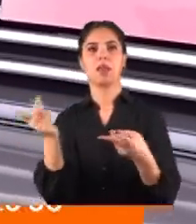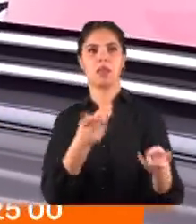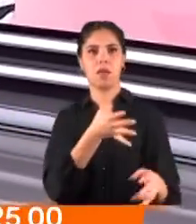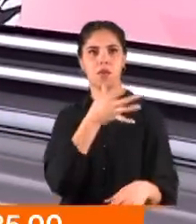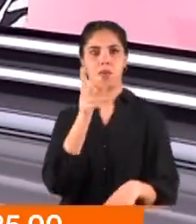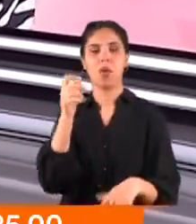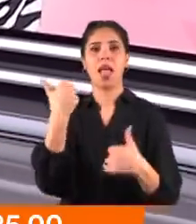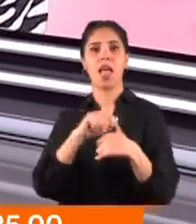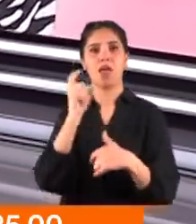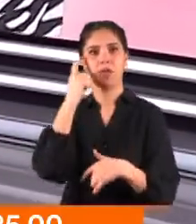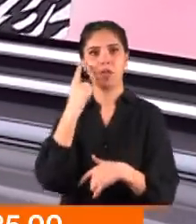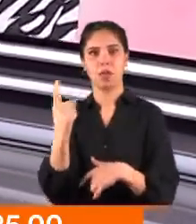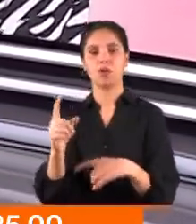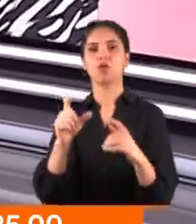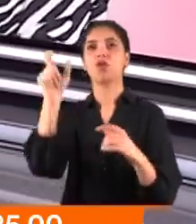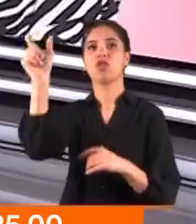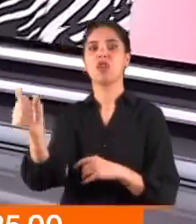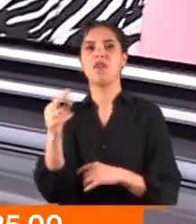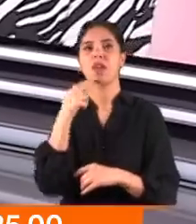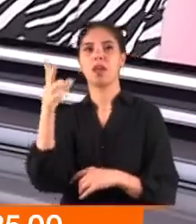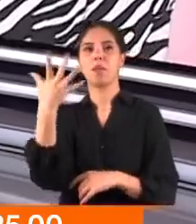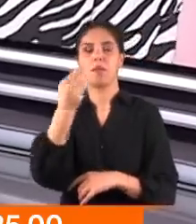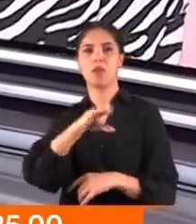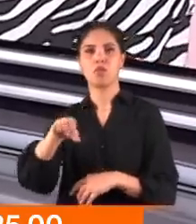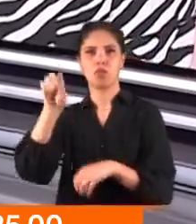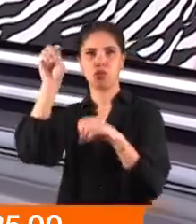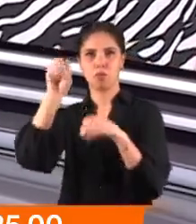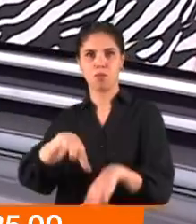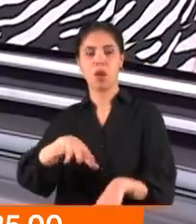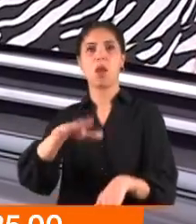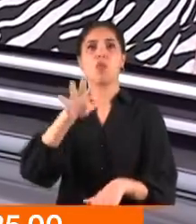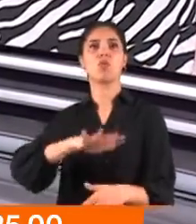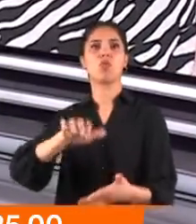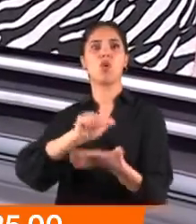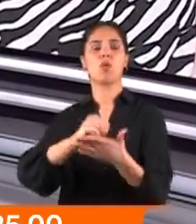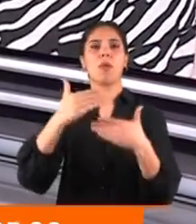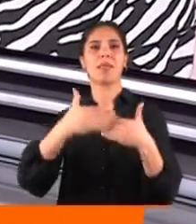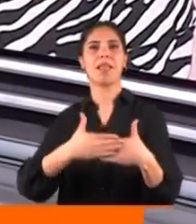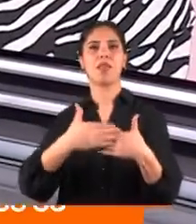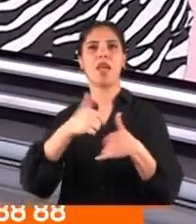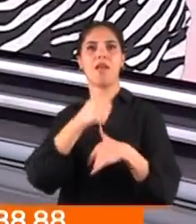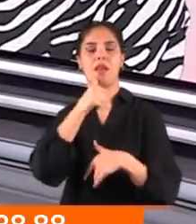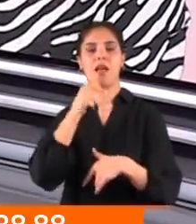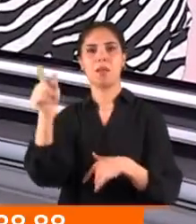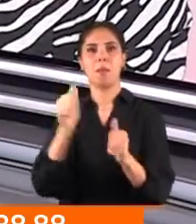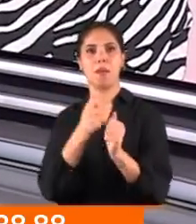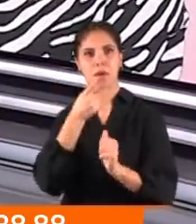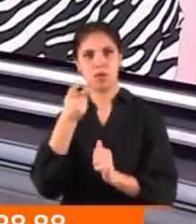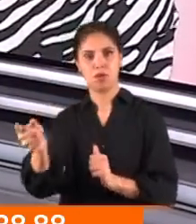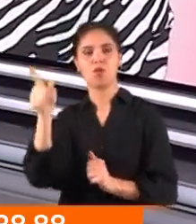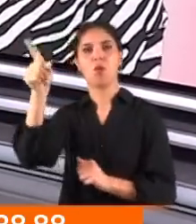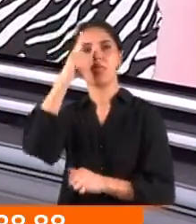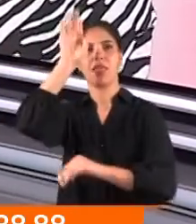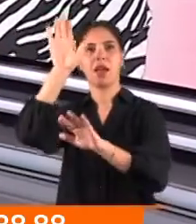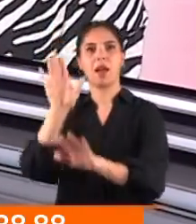hatırlarsanız eşin iddiasına göre Cevriye çaku 5 çocuğunu terk edip sosyal medyadan tanıştığı 51 adama kaçmıştır ne var ki sonunda oda terk